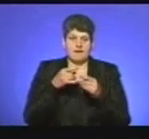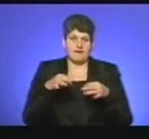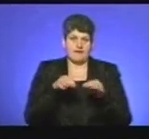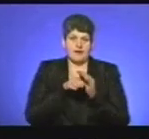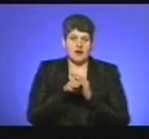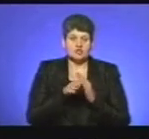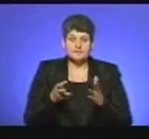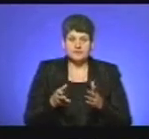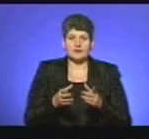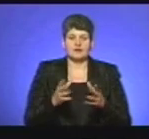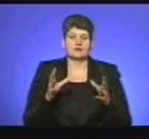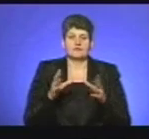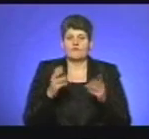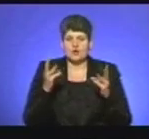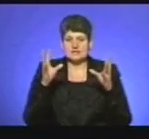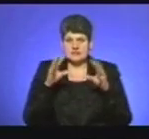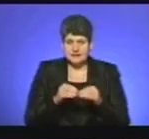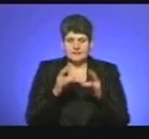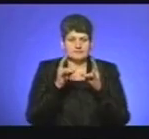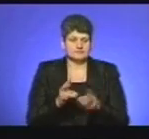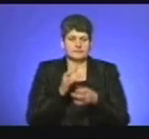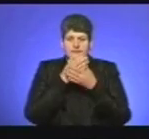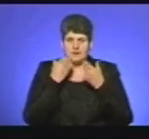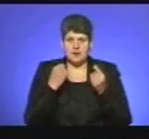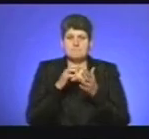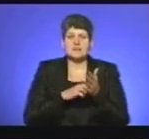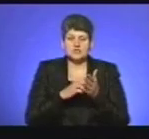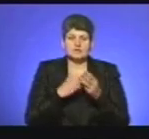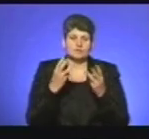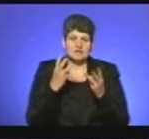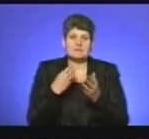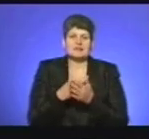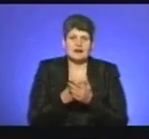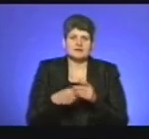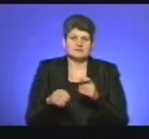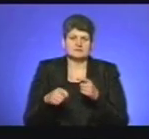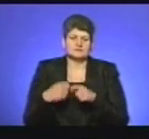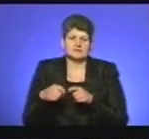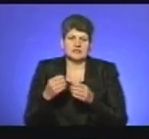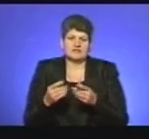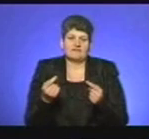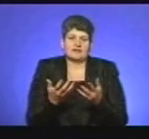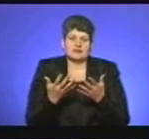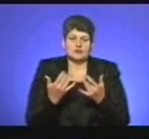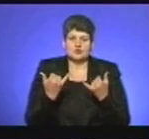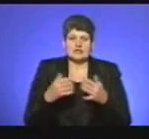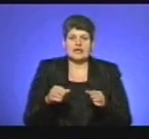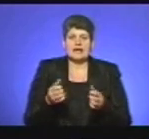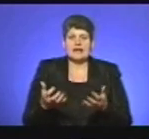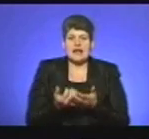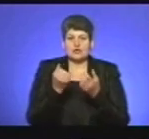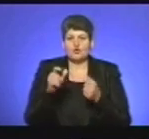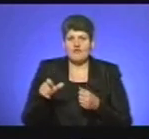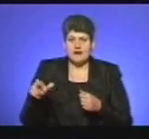вогонь загасили, ніхто не травмувався. Причину пожежі і матеріальні збитки встановлюють. І також рятувальники сьогодні розчищали дорогу у